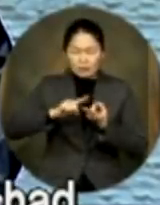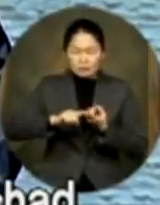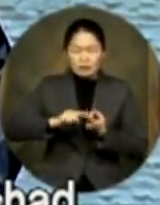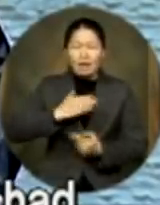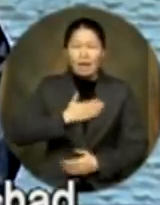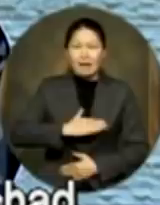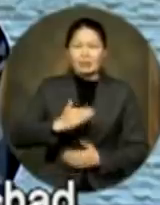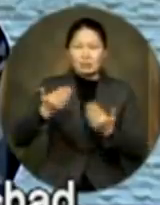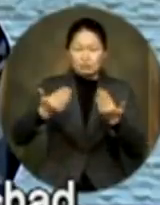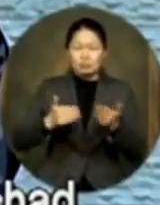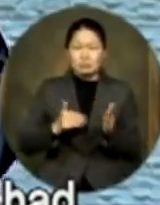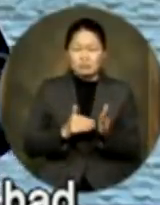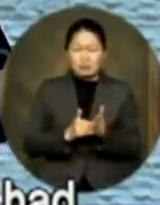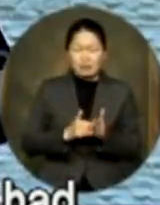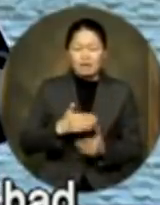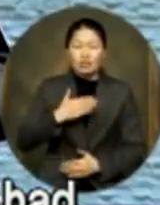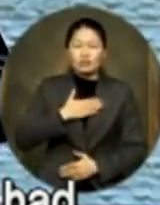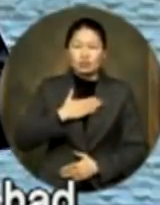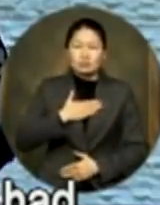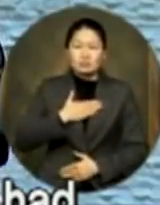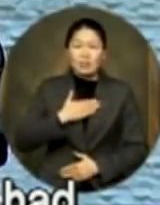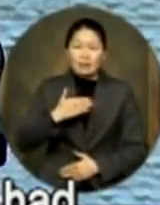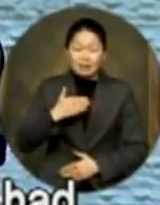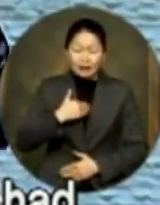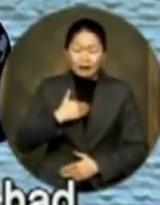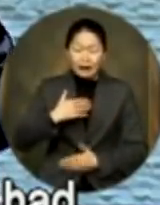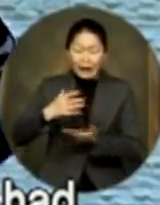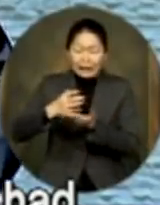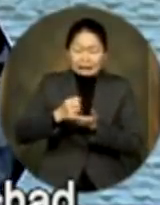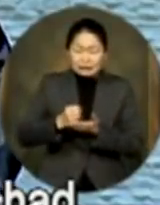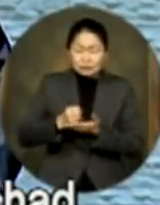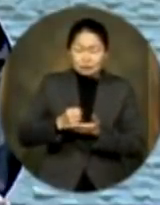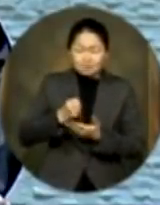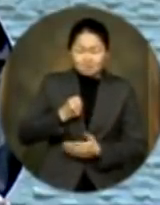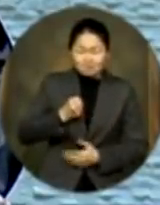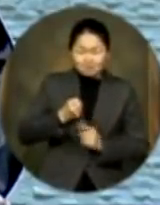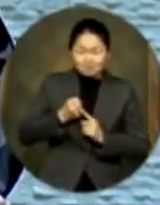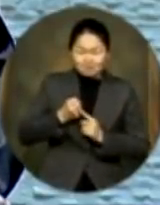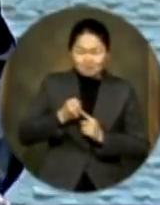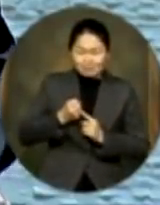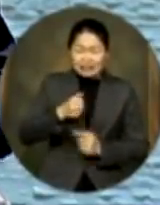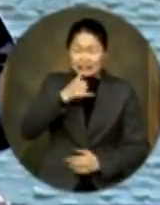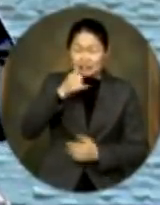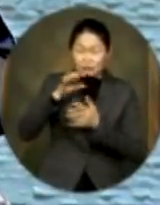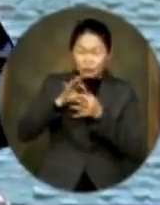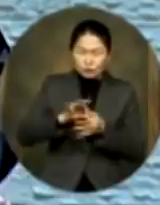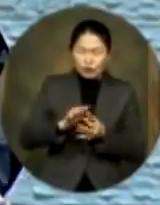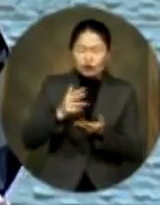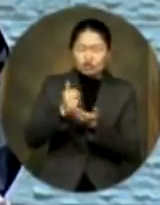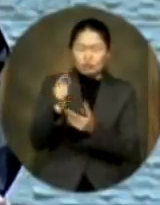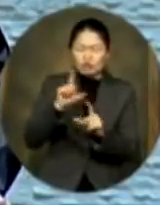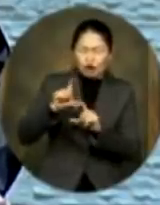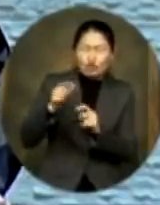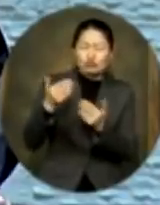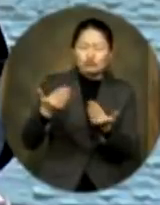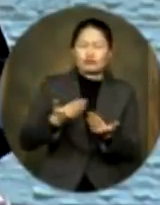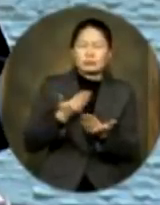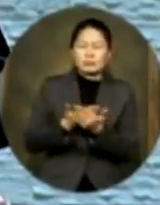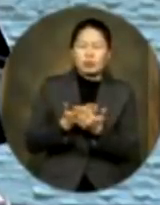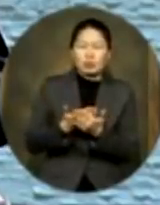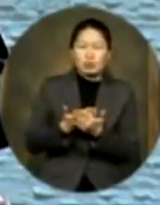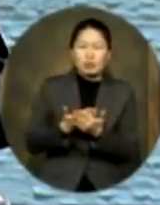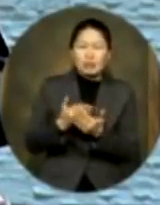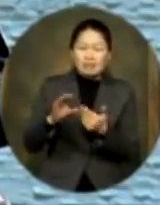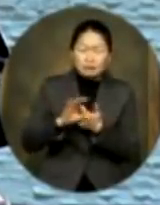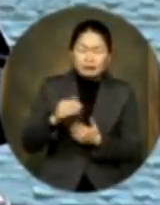하셨습니다 저는 내가 가진 것은 움켜 잡고 있으면서 주님 저에게 더 주십시오 그러면 제가